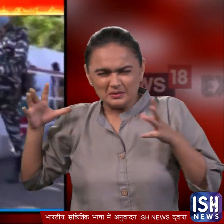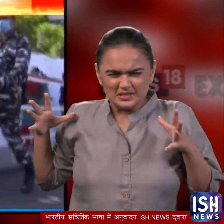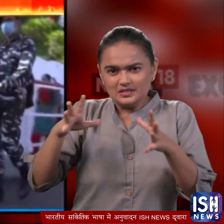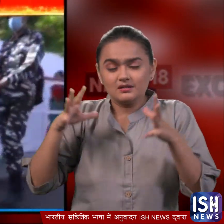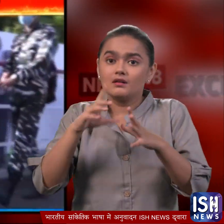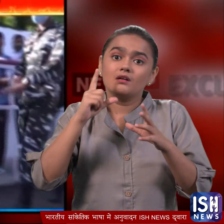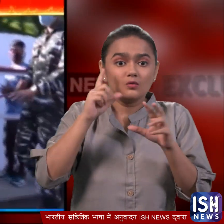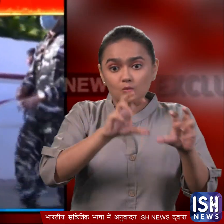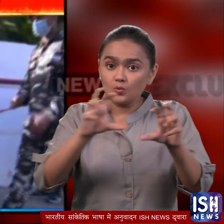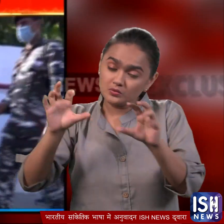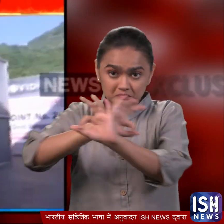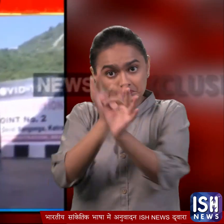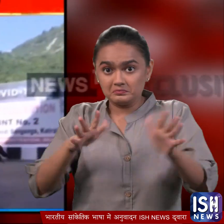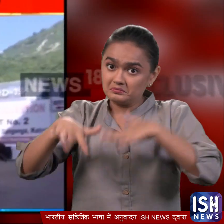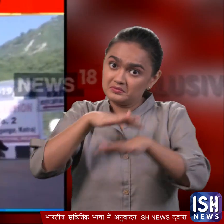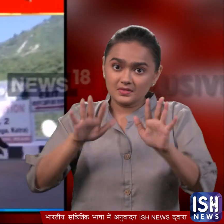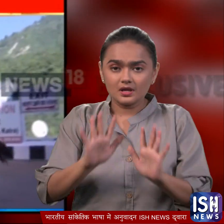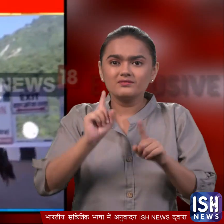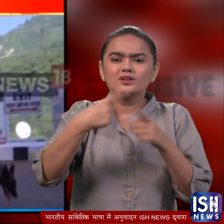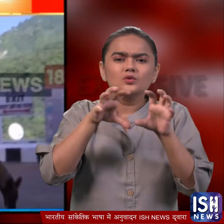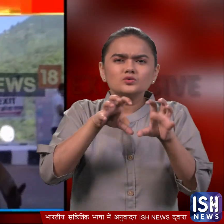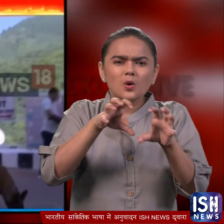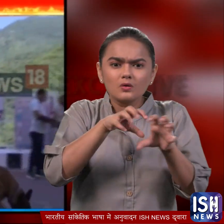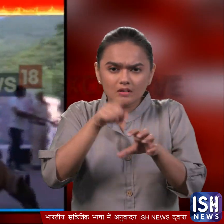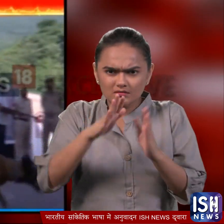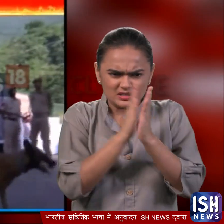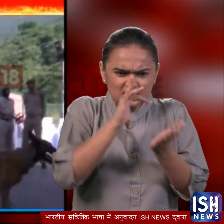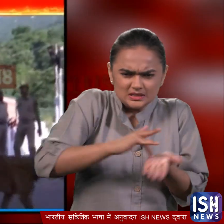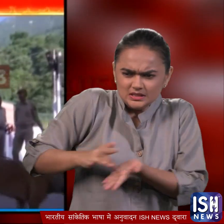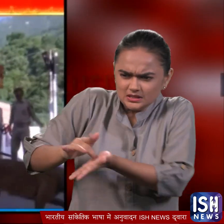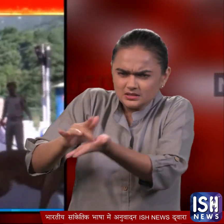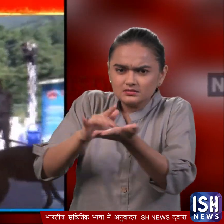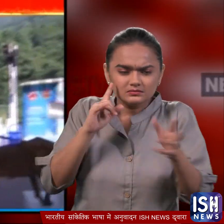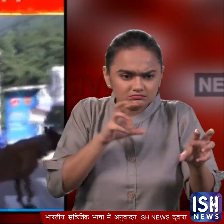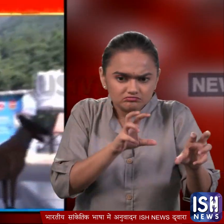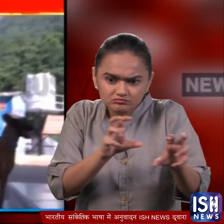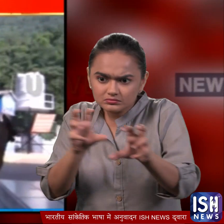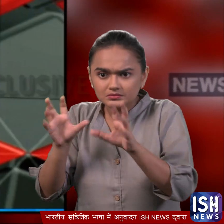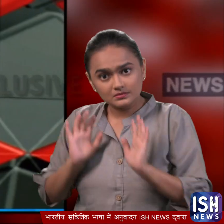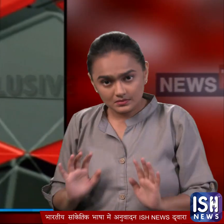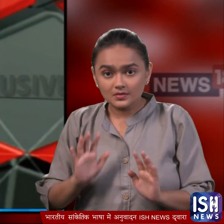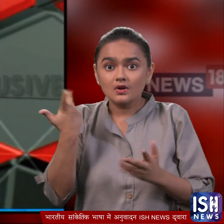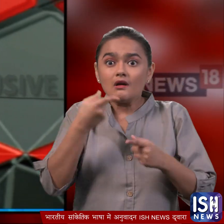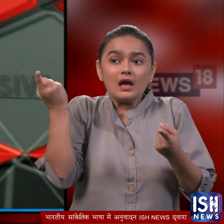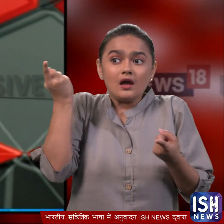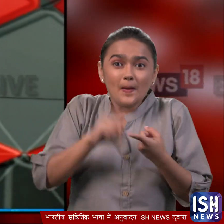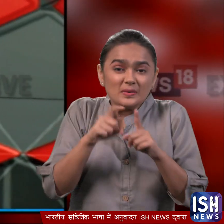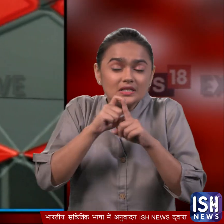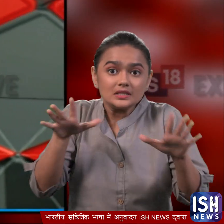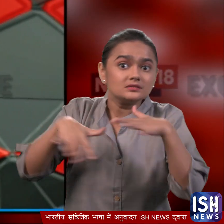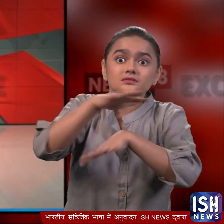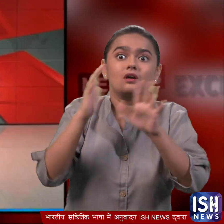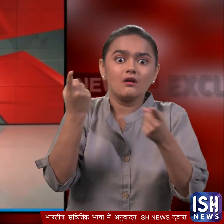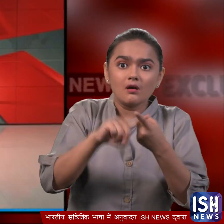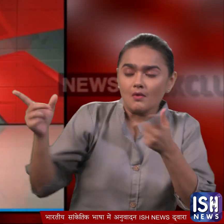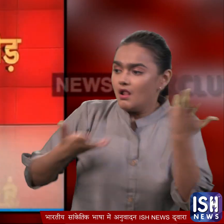के बीच सुरक्षा के भी कड़े इंतजाम किए गए। वहां डॉग स्क्वाड के जरिए मंदिर के चप्पे चप्पे पर निगरानी रखी गई, ताकि ऐसी कोई घटना न हो